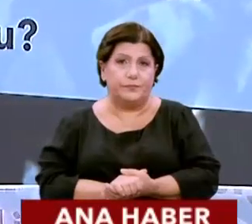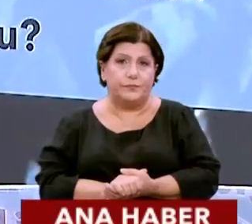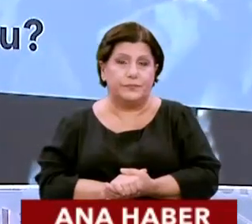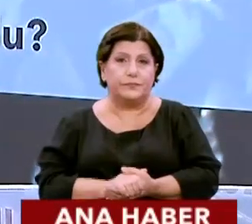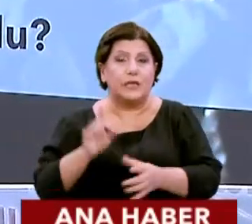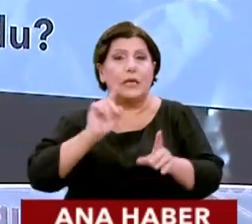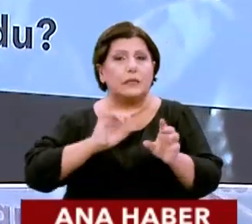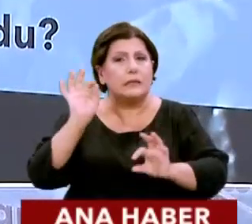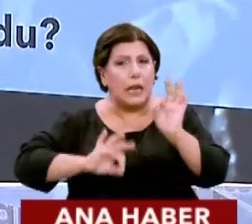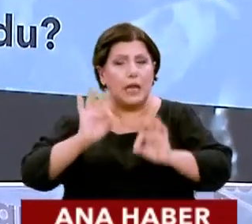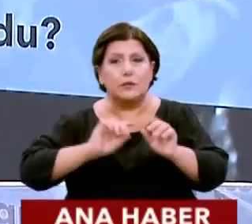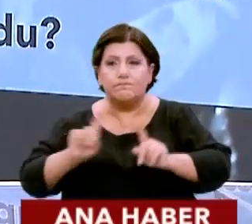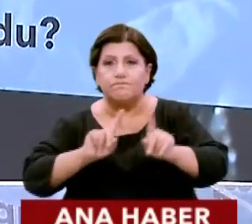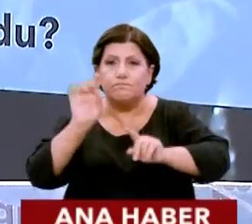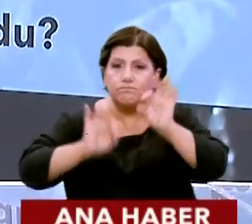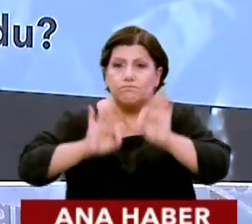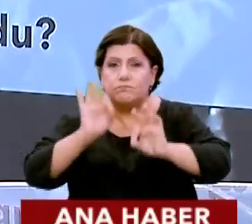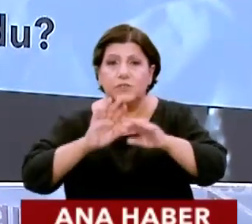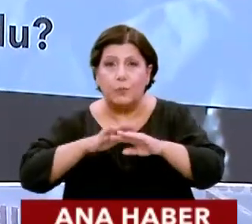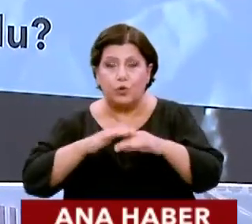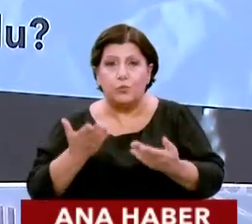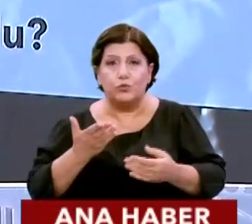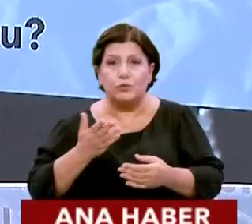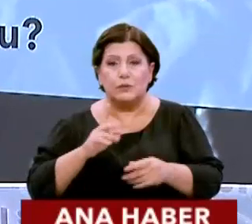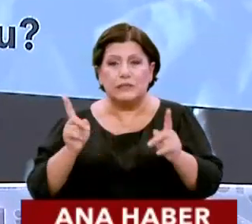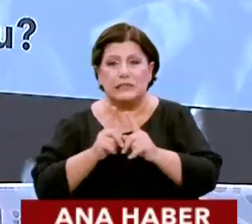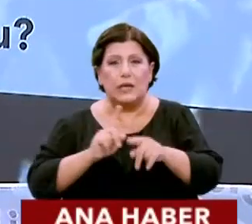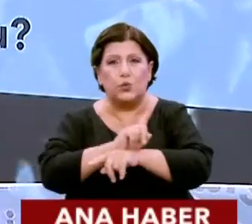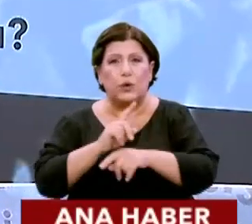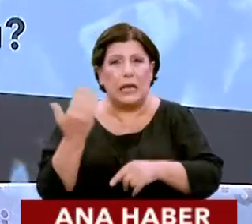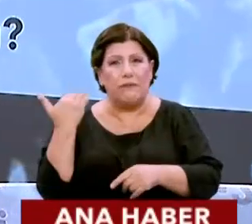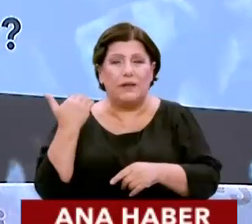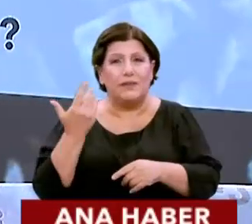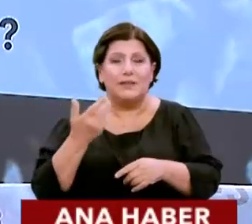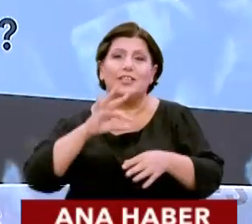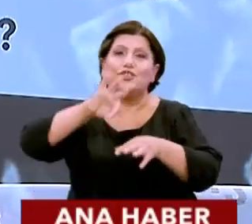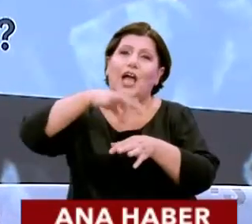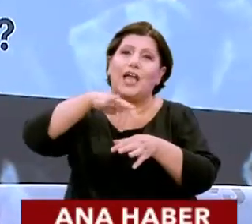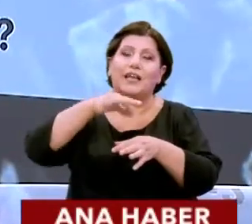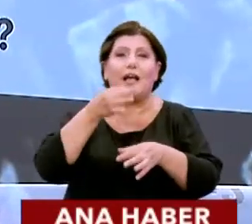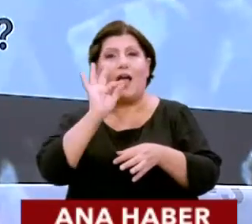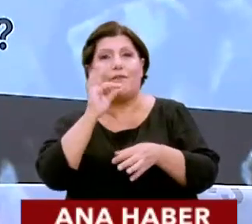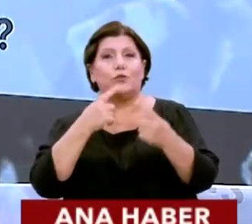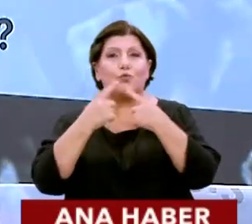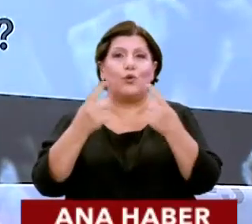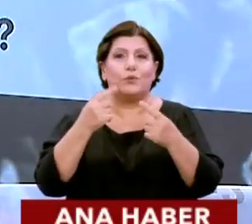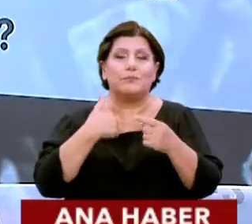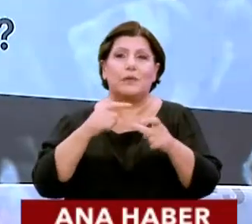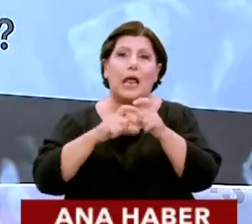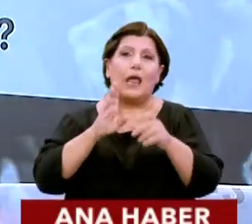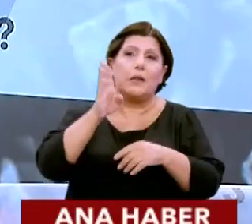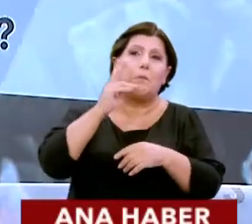denetimler yapılıyor mu işte kısa süre önce denetim yapılmış yani çay kahve söyledim galeriye falan hiç bakmadım